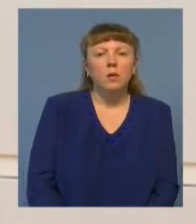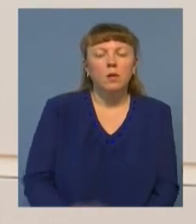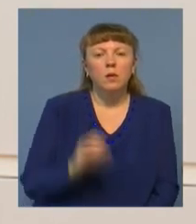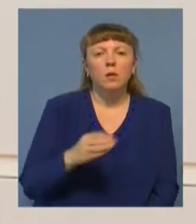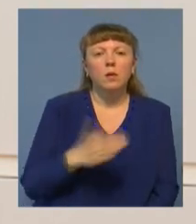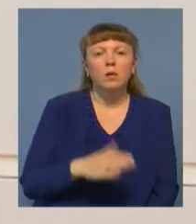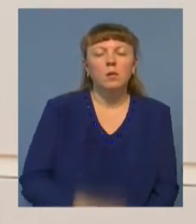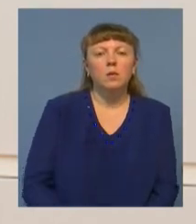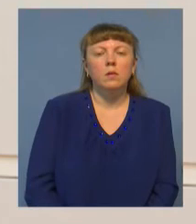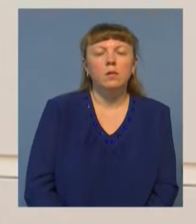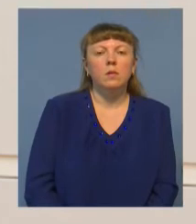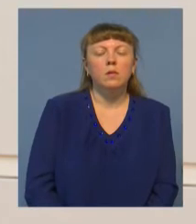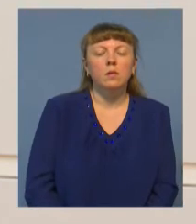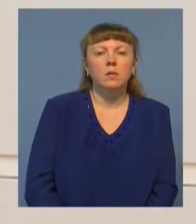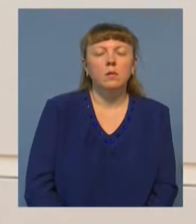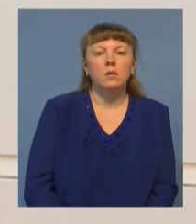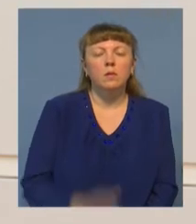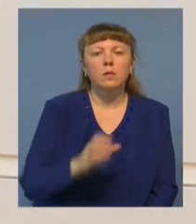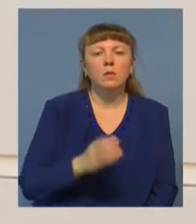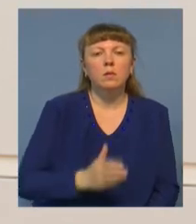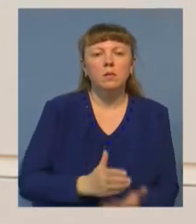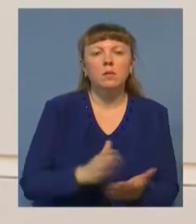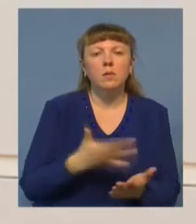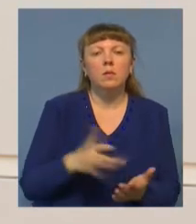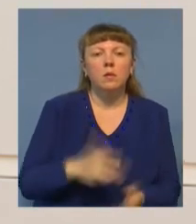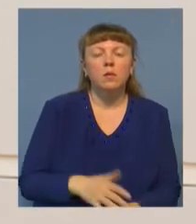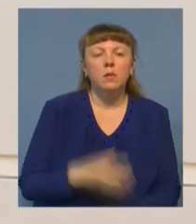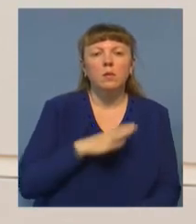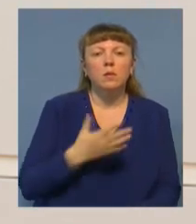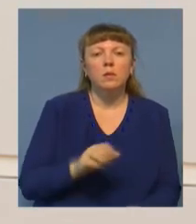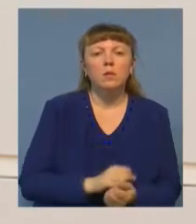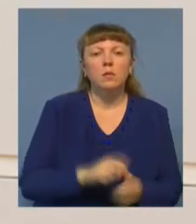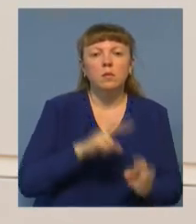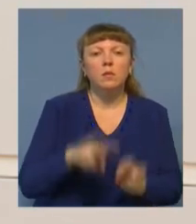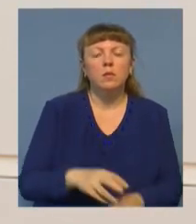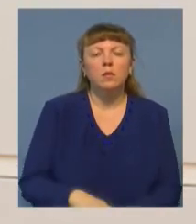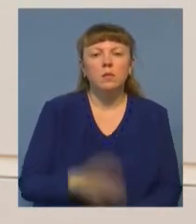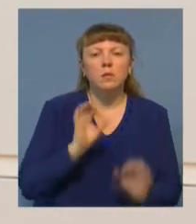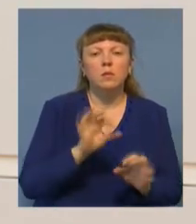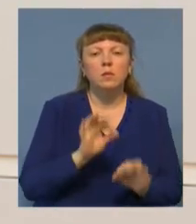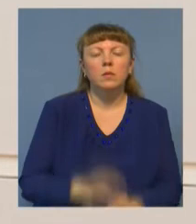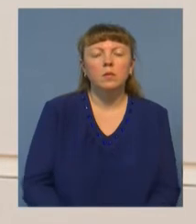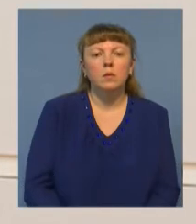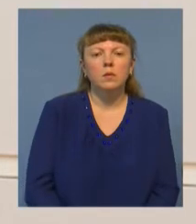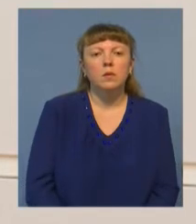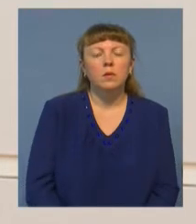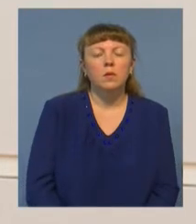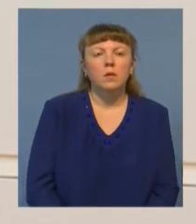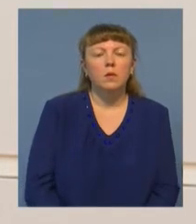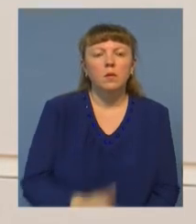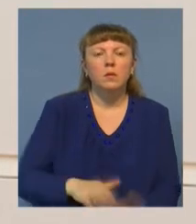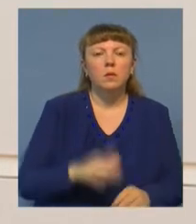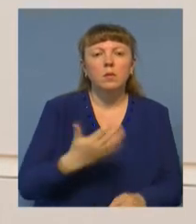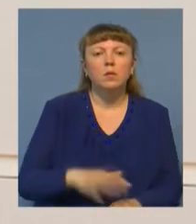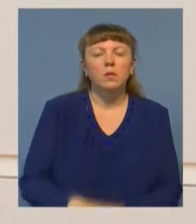специалист рассчитал этот трудовой стаж, проверил все ваши документы и разъясняет, на практике